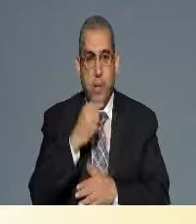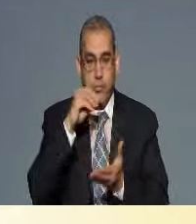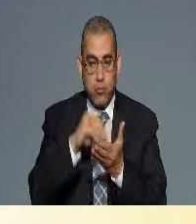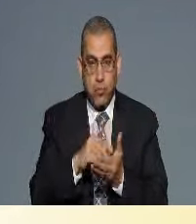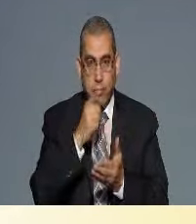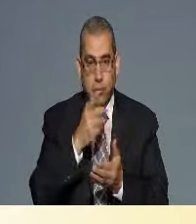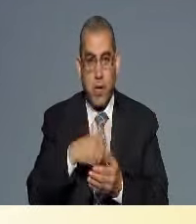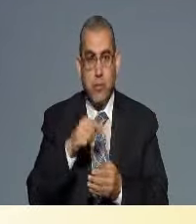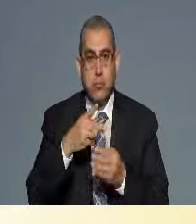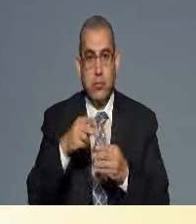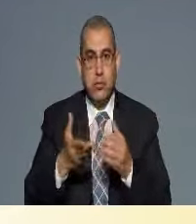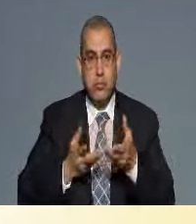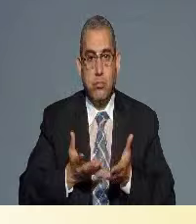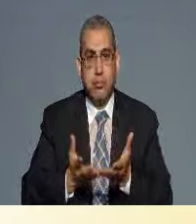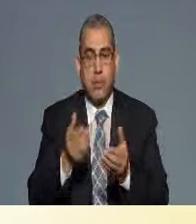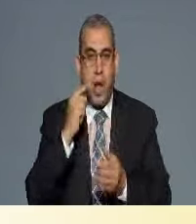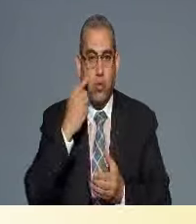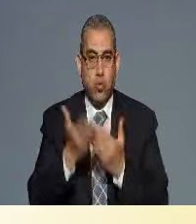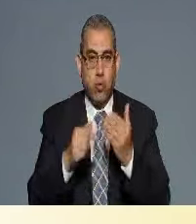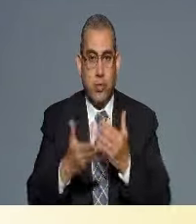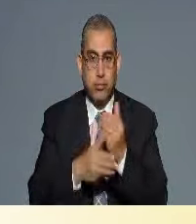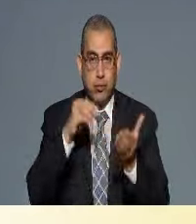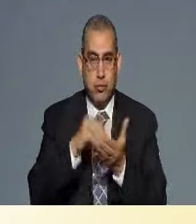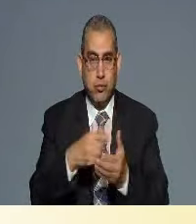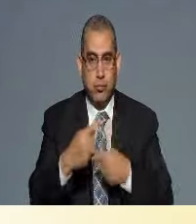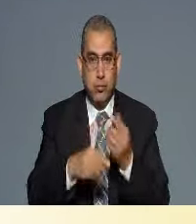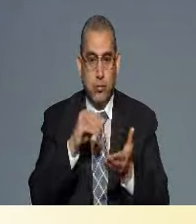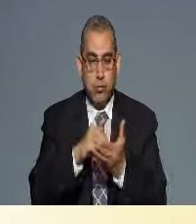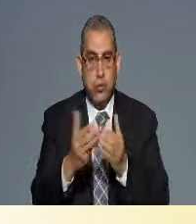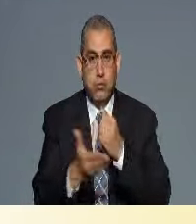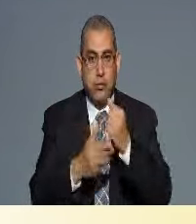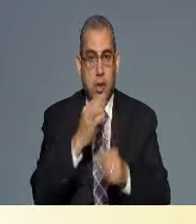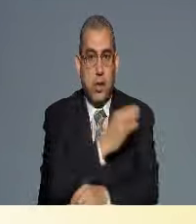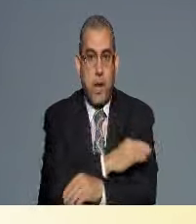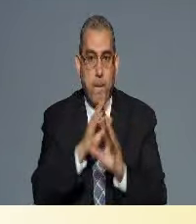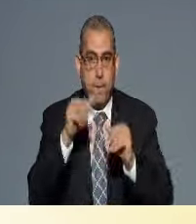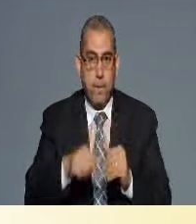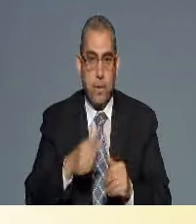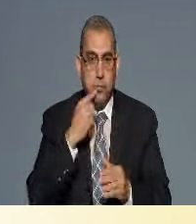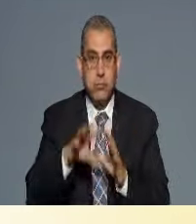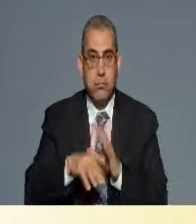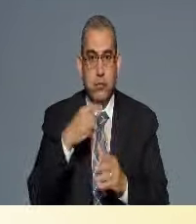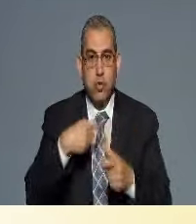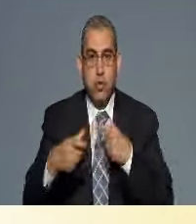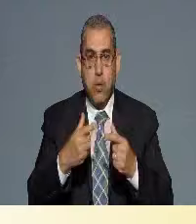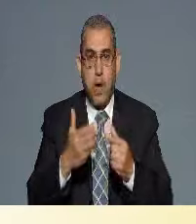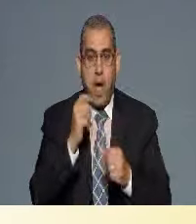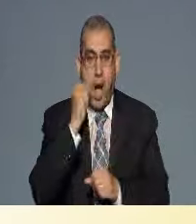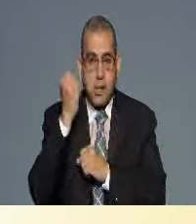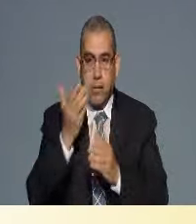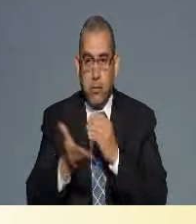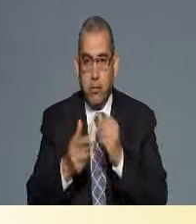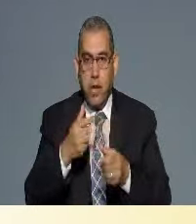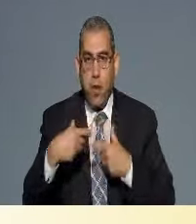الحصاد الآلي لقصب السكر، ودي تعتبر سيادتك أول تجربة في مصر إننا نستخدم الميكنة في حصاد القصب.